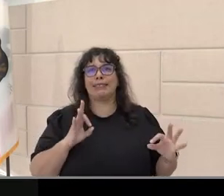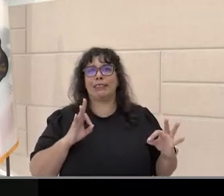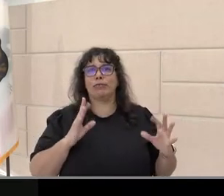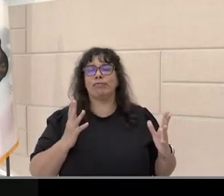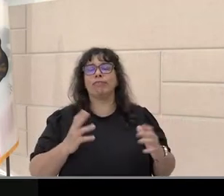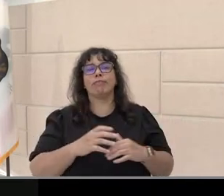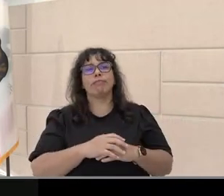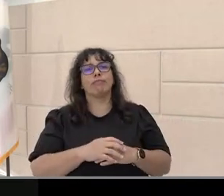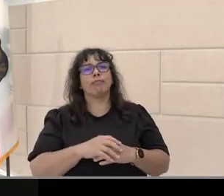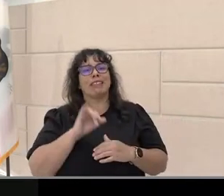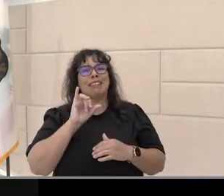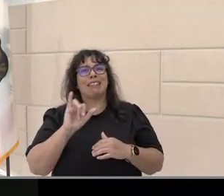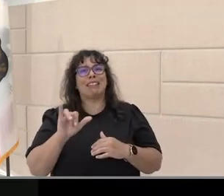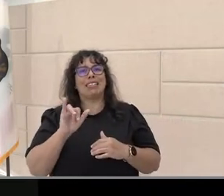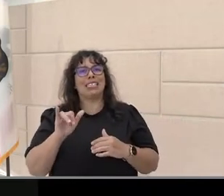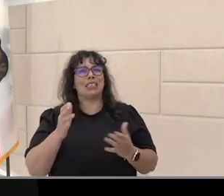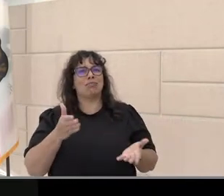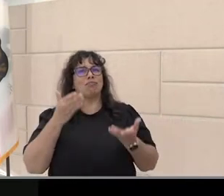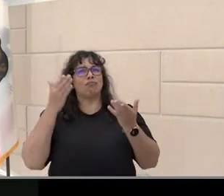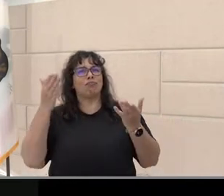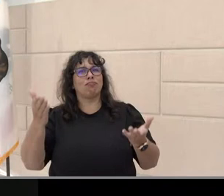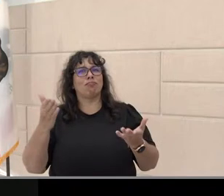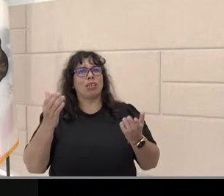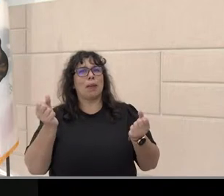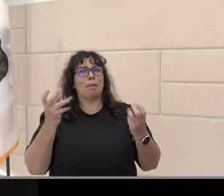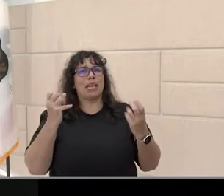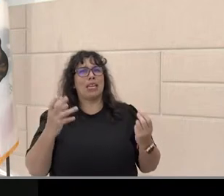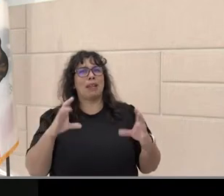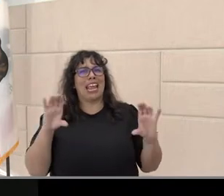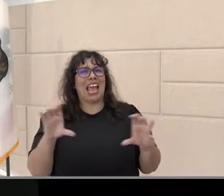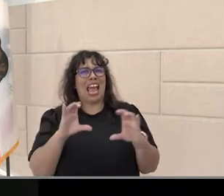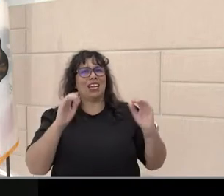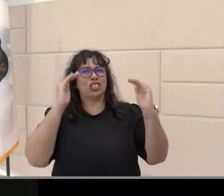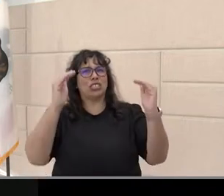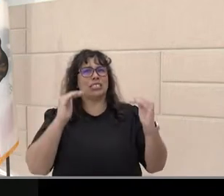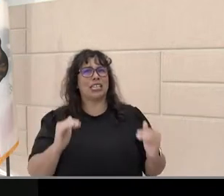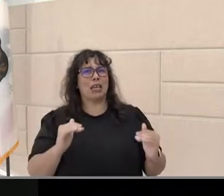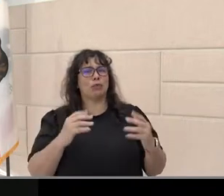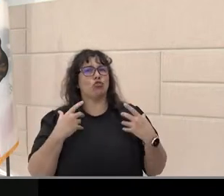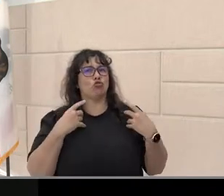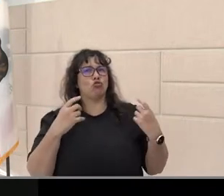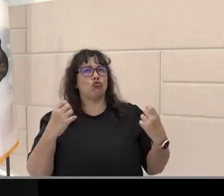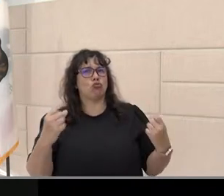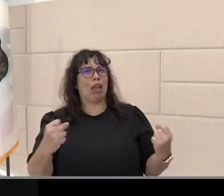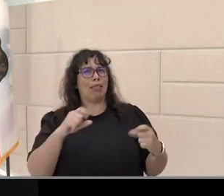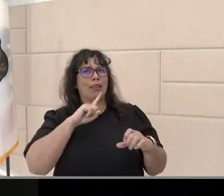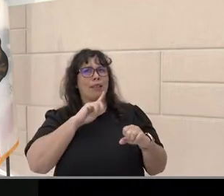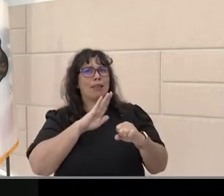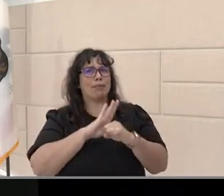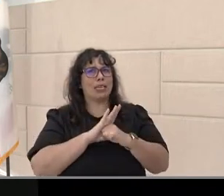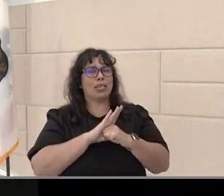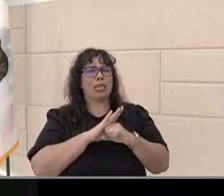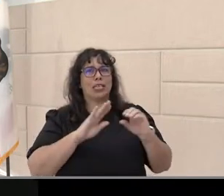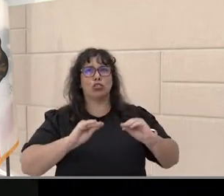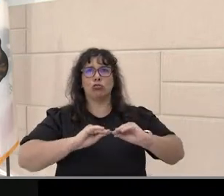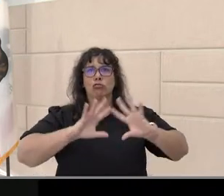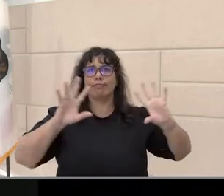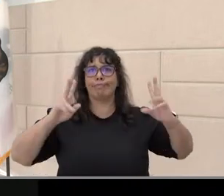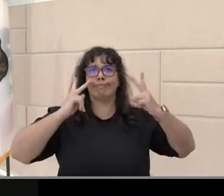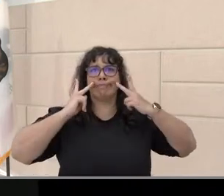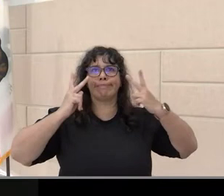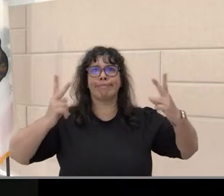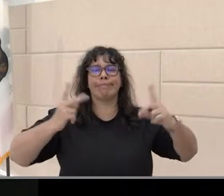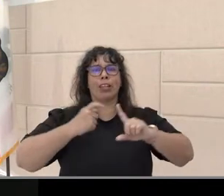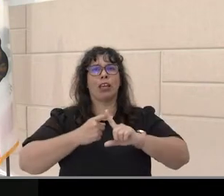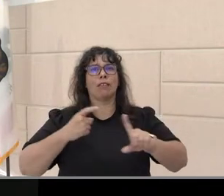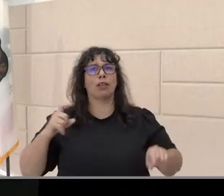តិបត្តិយើងបានបង្កើតជាចំណុចផ្សេងៗដើម្បីធ្វើឲ្យបង្កើតឲ្យមានភាព